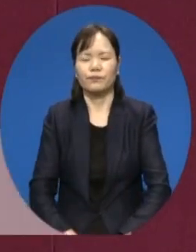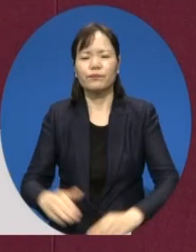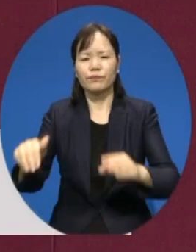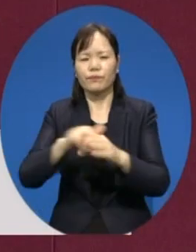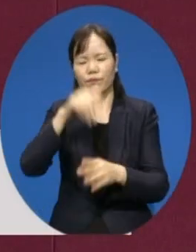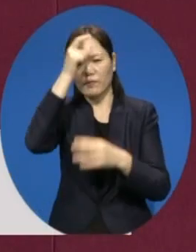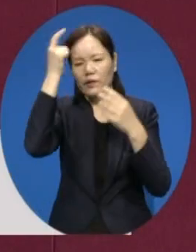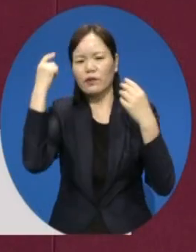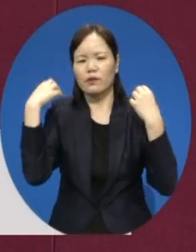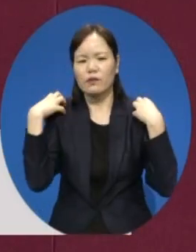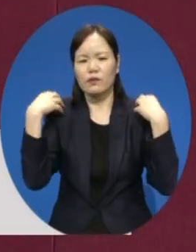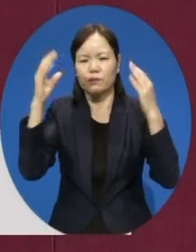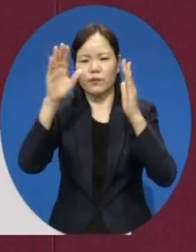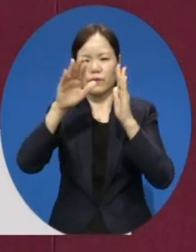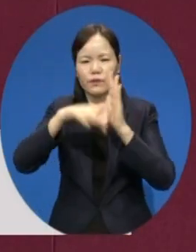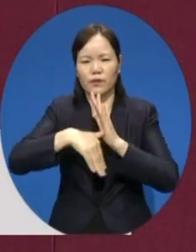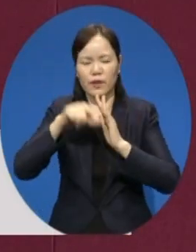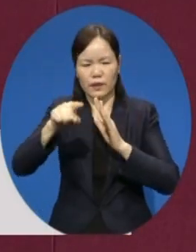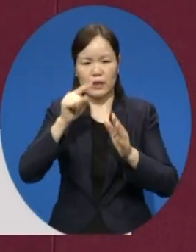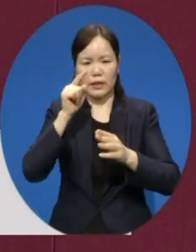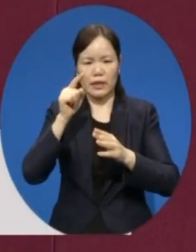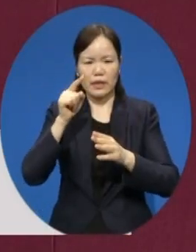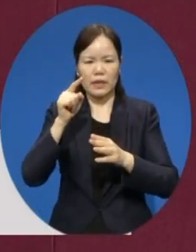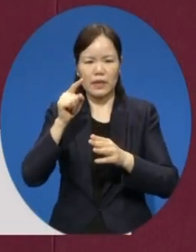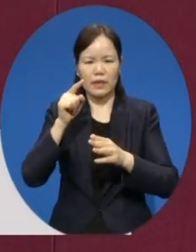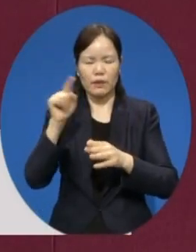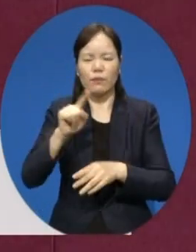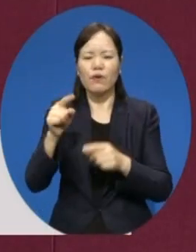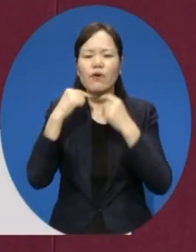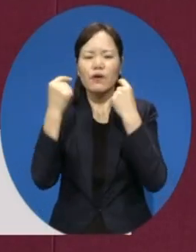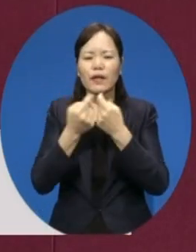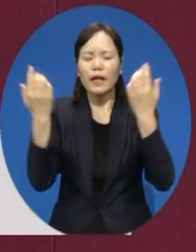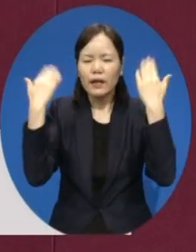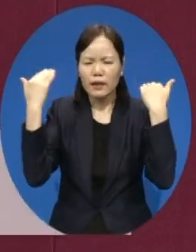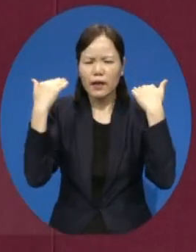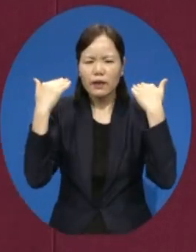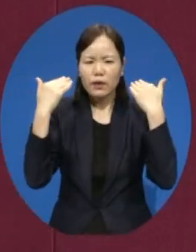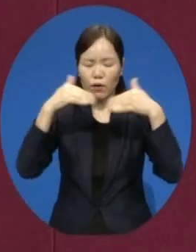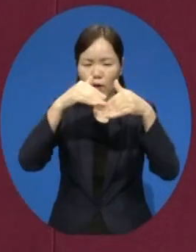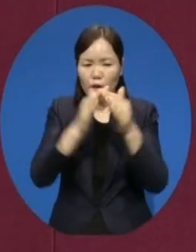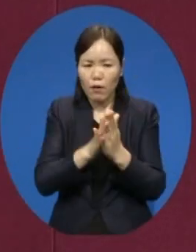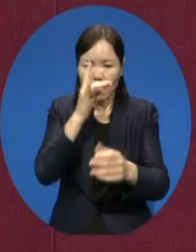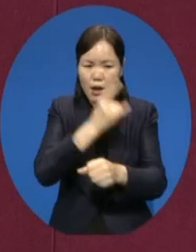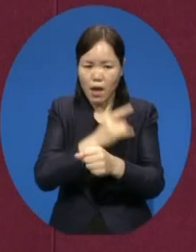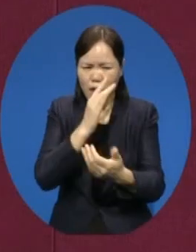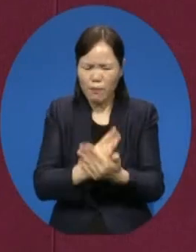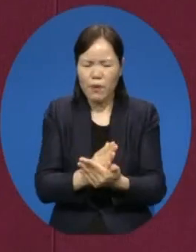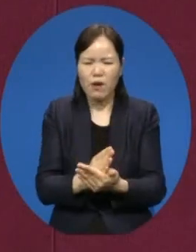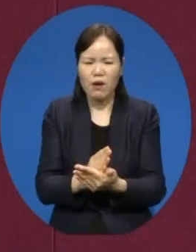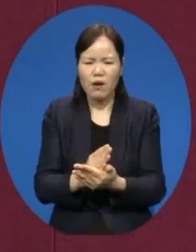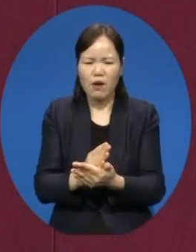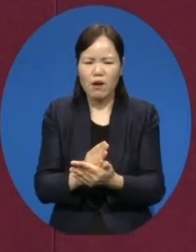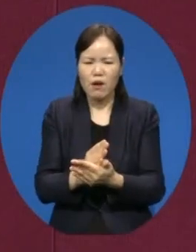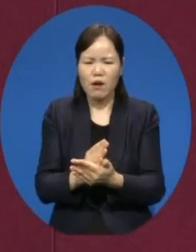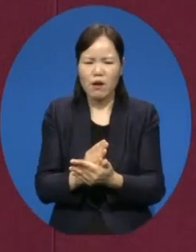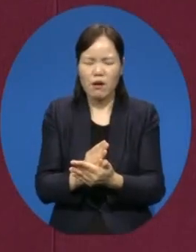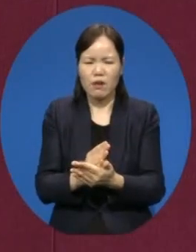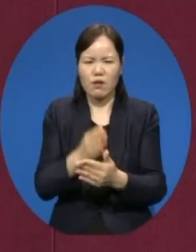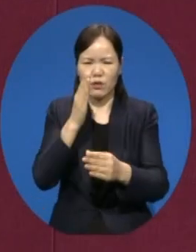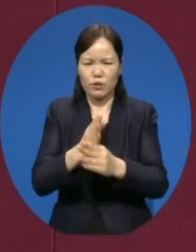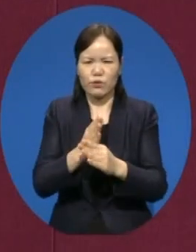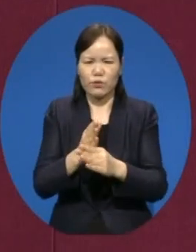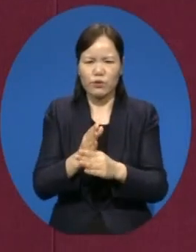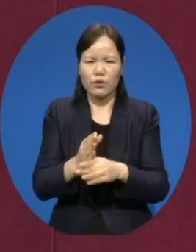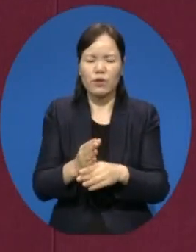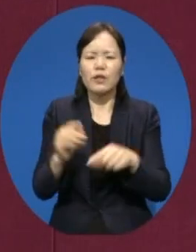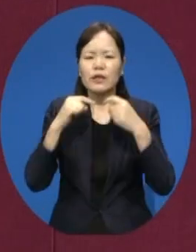문재인 정권에서 이 사악은 사립학교는 존폐의 길을 썼습니다. 민주당이 강제 통과시킨 사학법 때문에 사립학교 교원